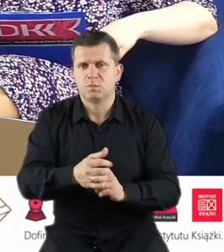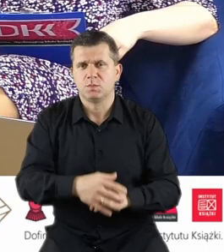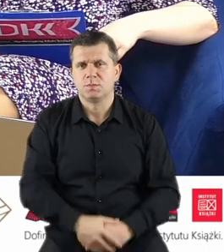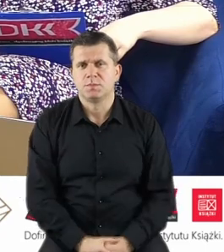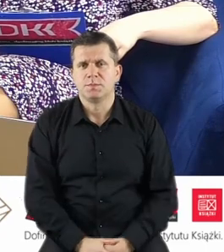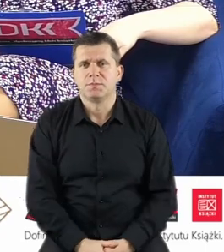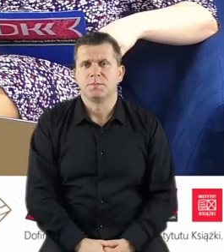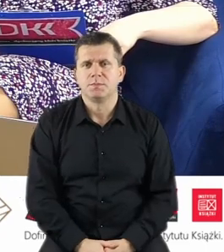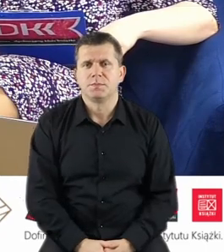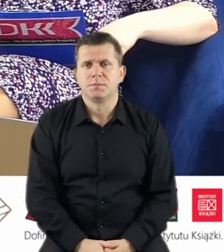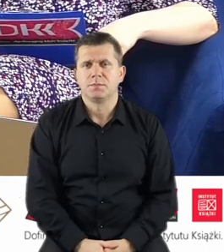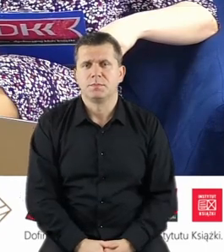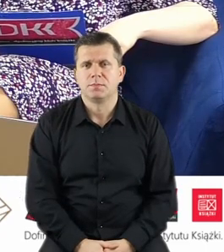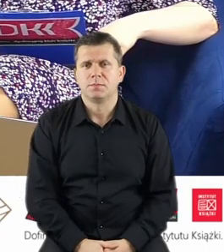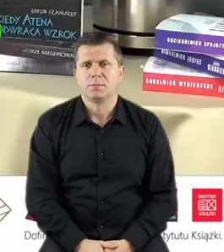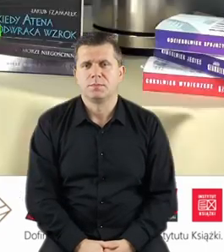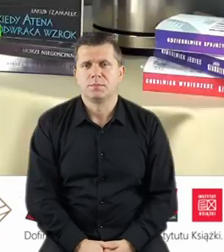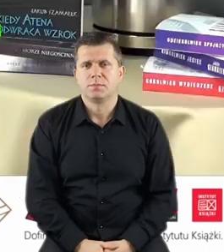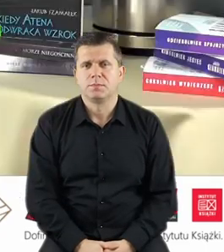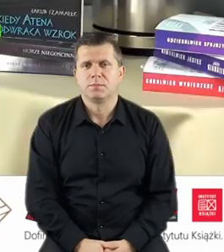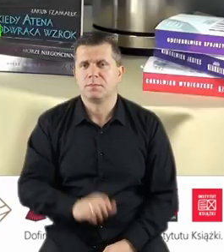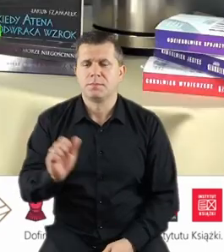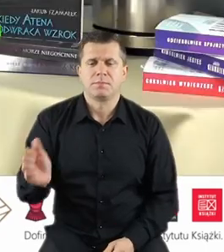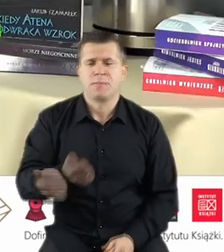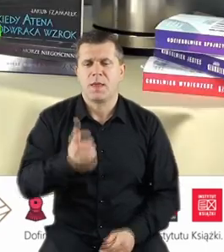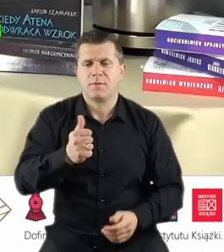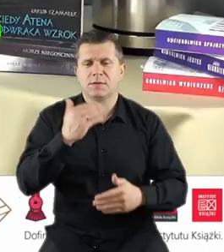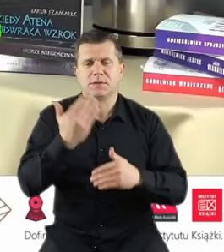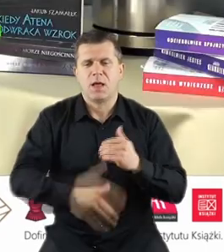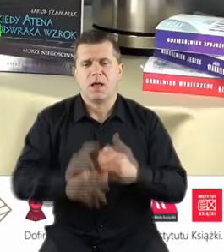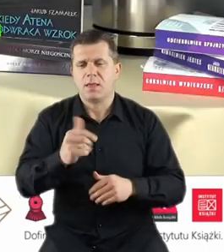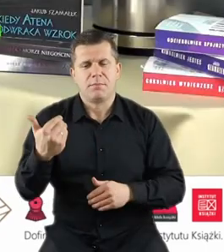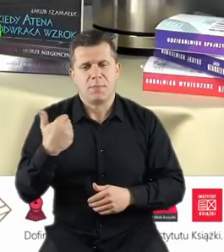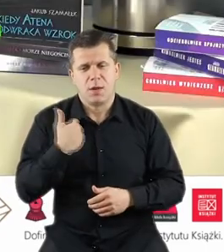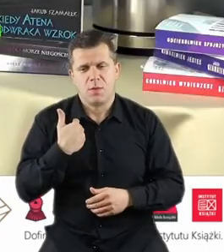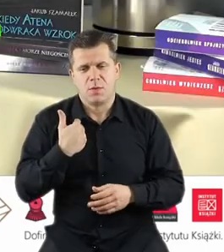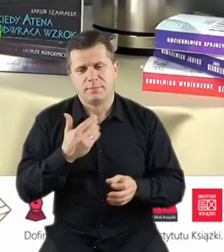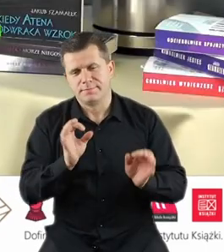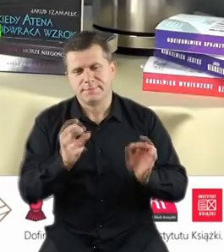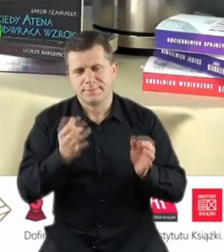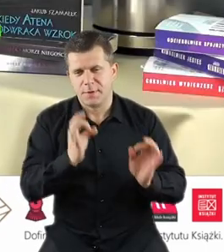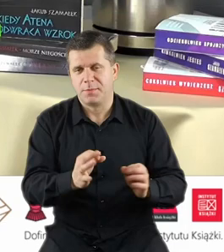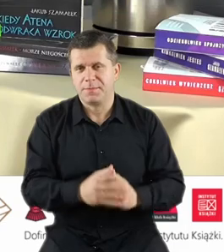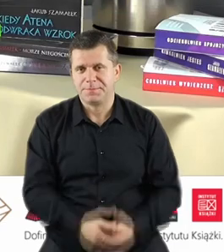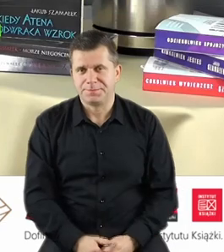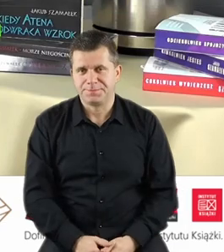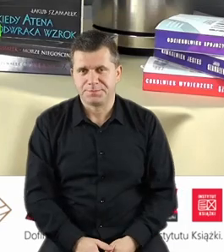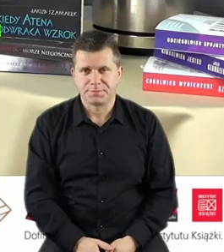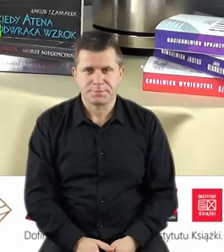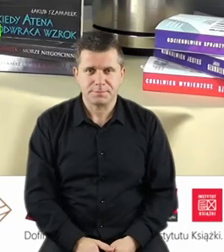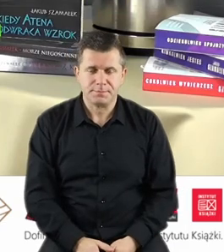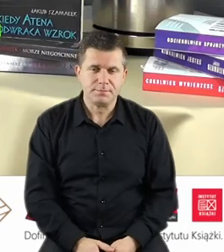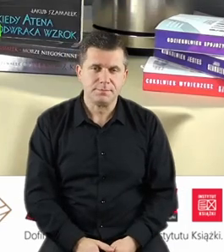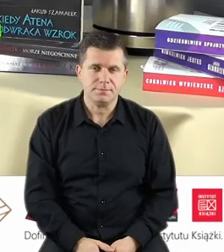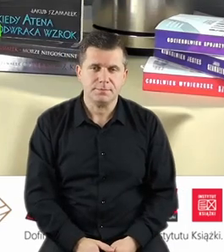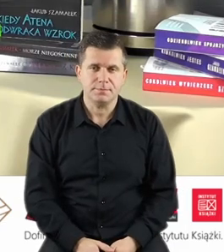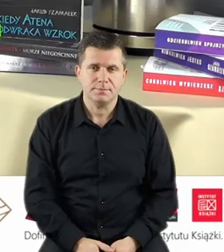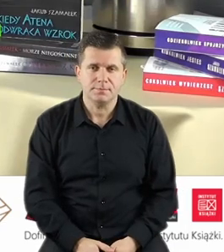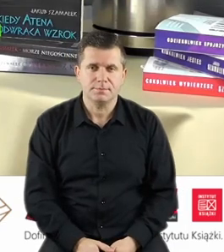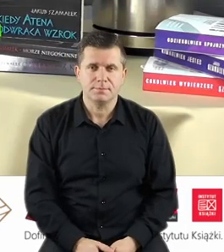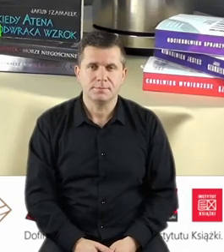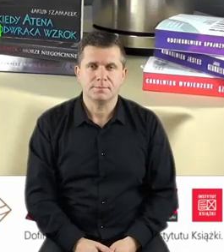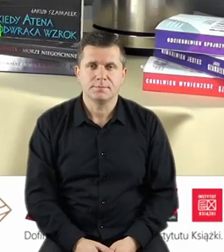żebym zrobił jednak takie, bo pierwsze A zakończenie miało nie być było takie, inne? no miał, bo ja nie jestem takim optymistą. Ja w